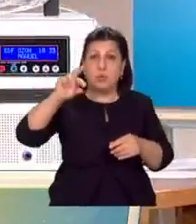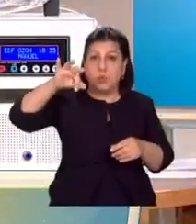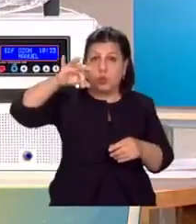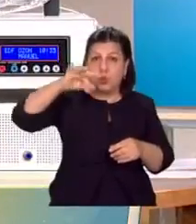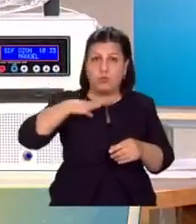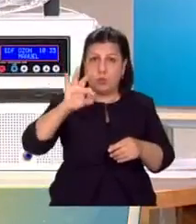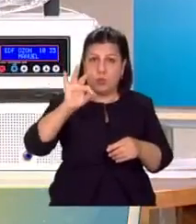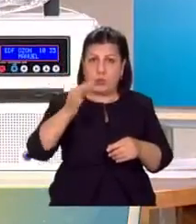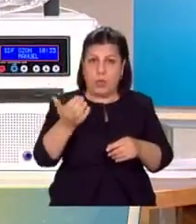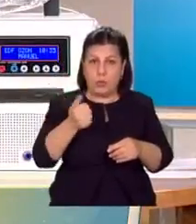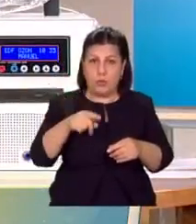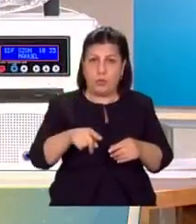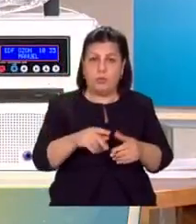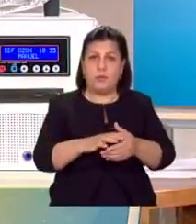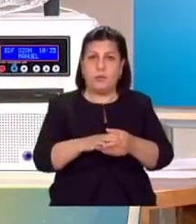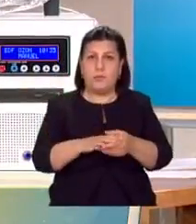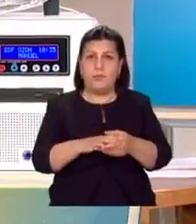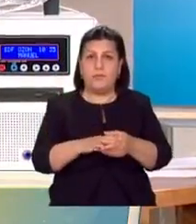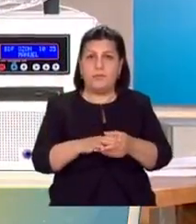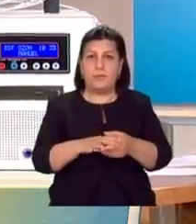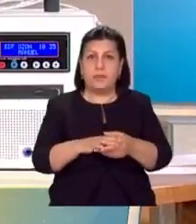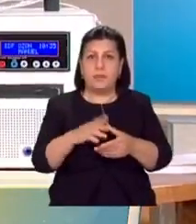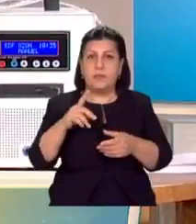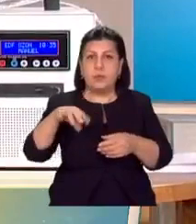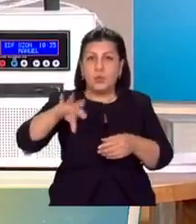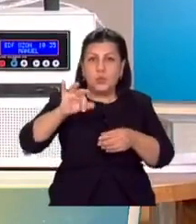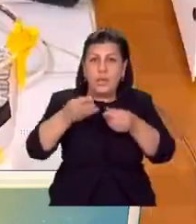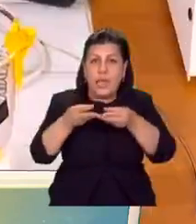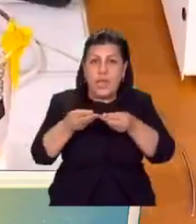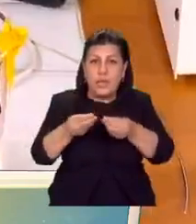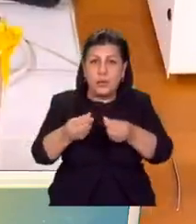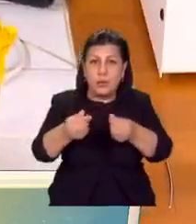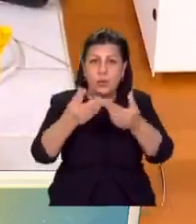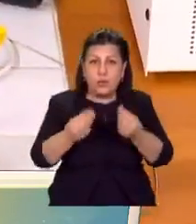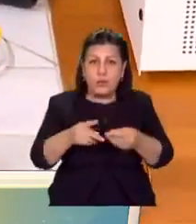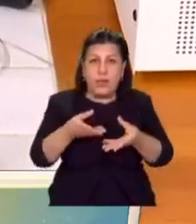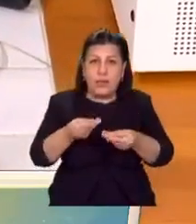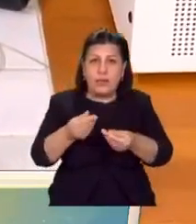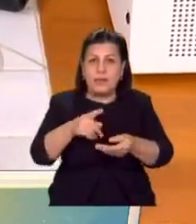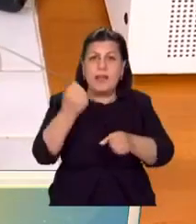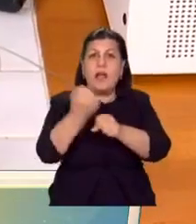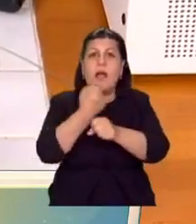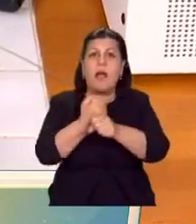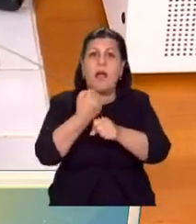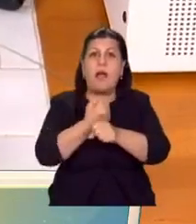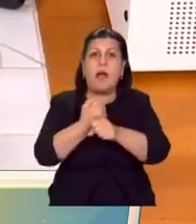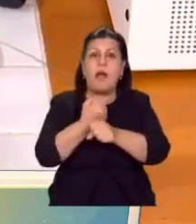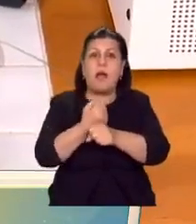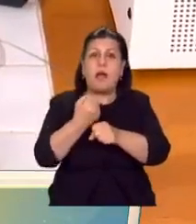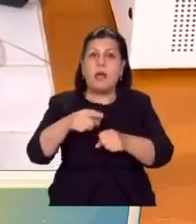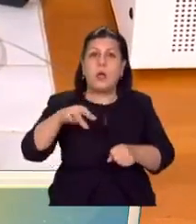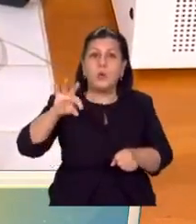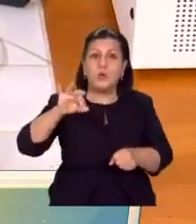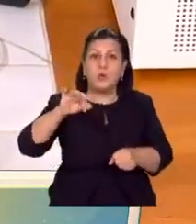tuz var şimdi tuz alıyorum şöyle Aslı bu tuz edilebilirse bunuda kullanabilirim Bu da kaya tuzu en tozu tuz